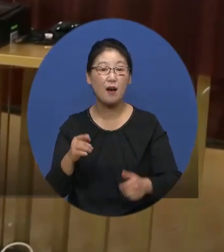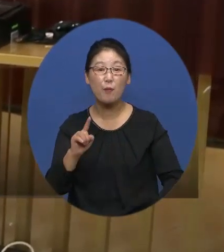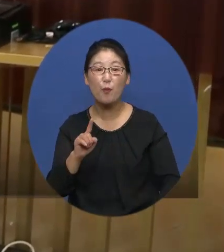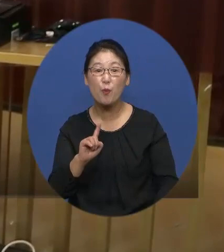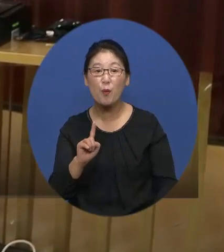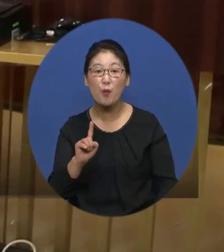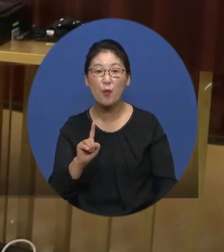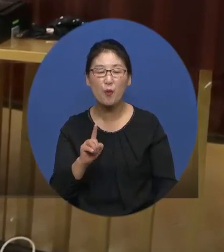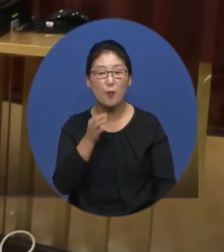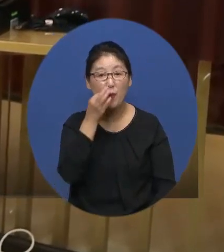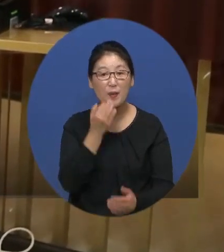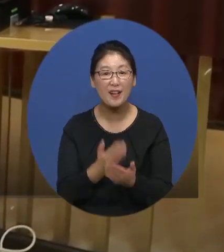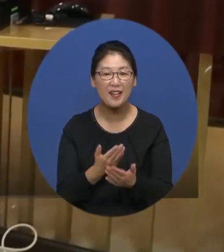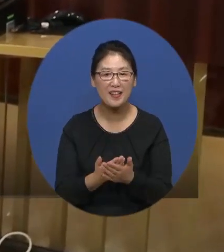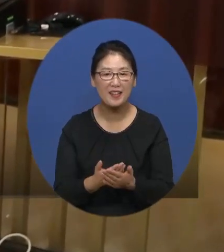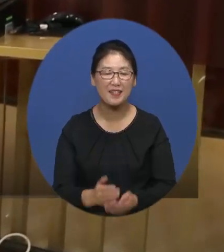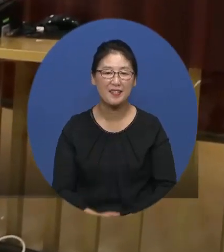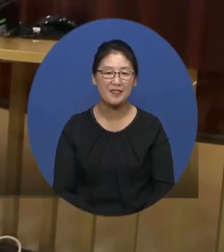있으세요? 아, 네.